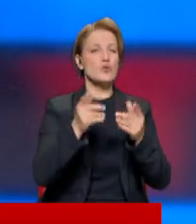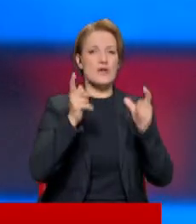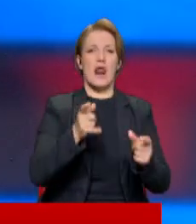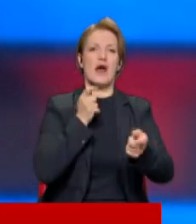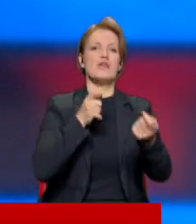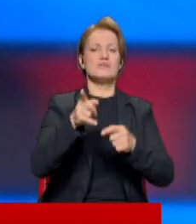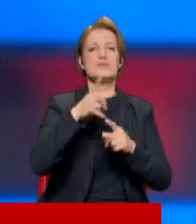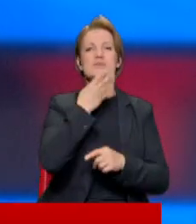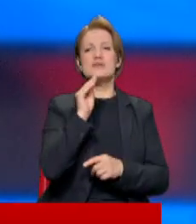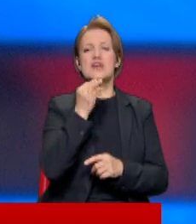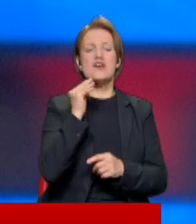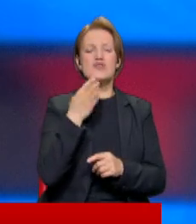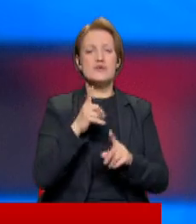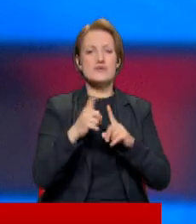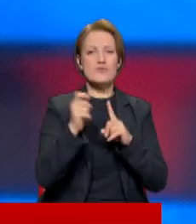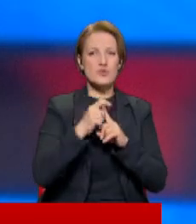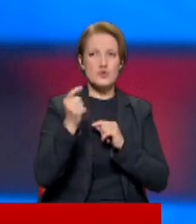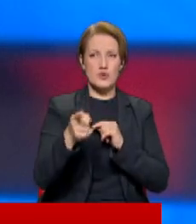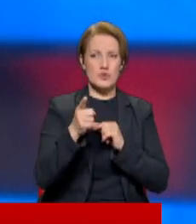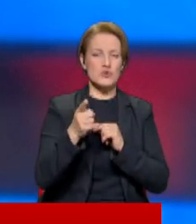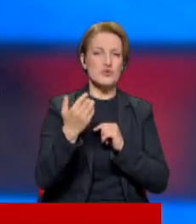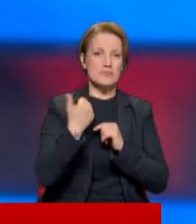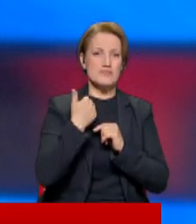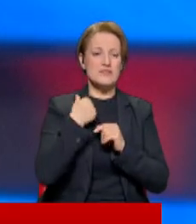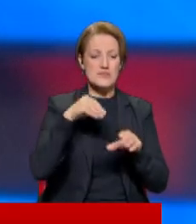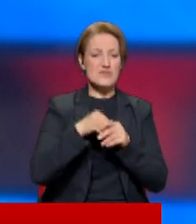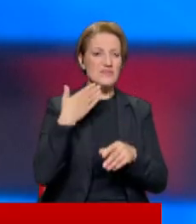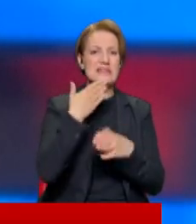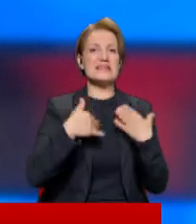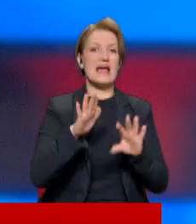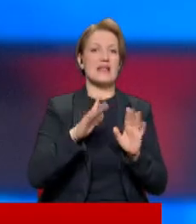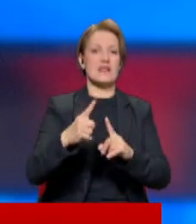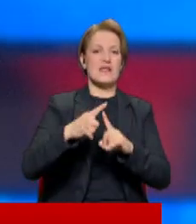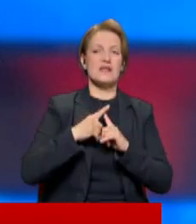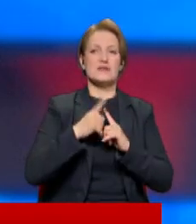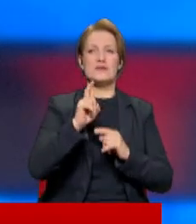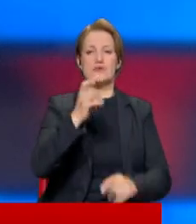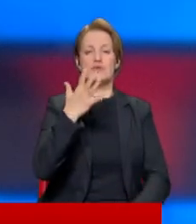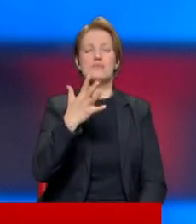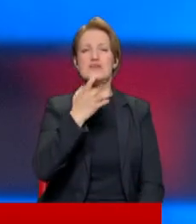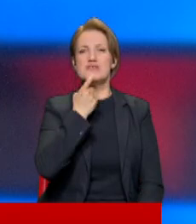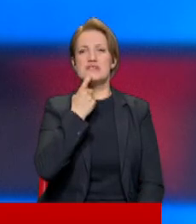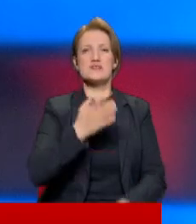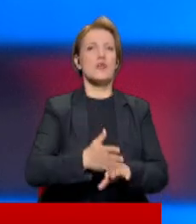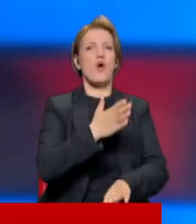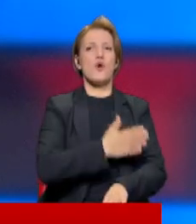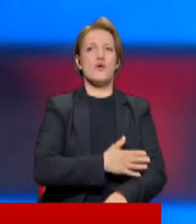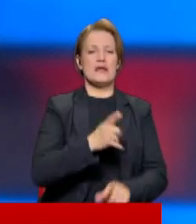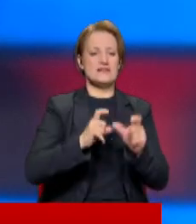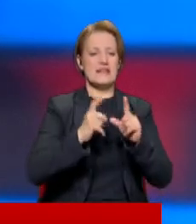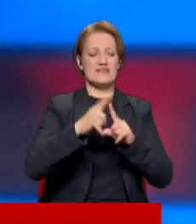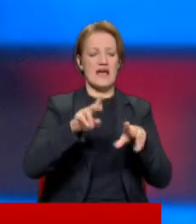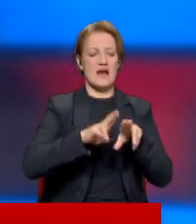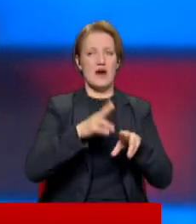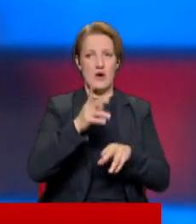maalesef genç nüfus bizim için fırsat olmaktan çıkıp bir tehdit haline dönüşüyor Biz 95 yıl önce büyük Önder Atatürk'ün kurmuş olduğu bir Sivil Toplum